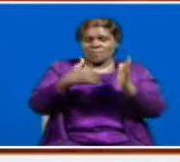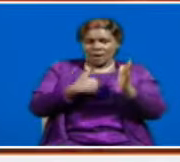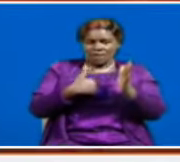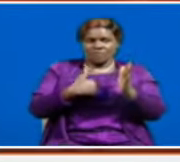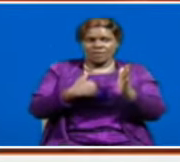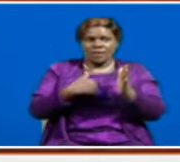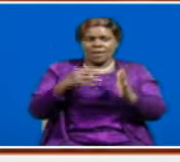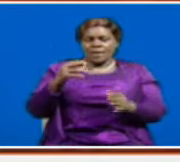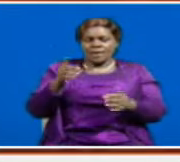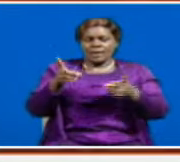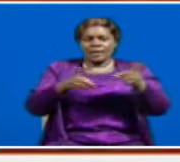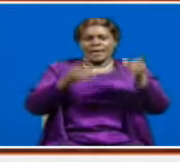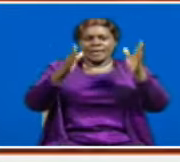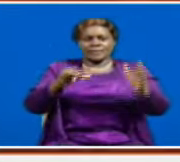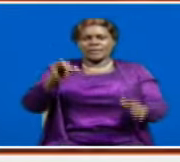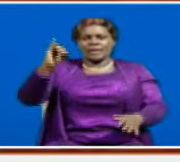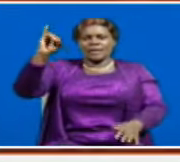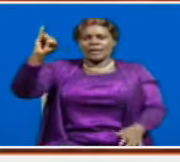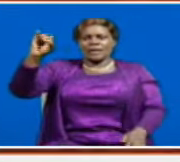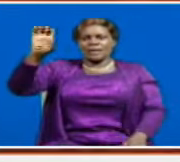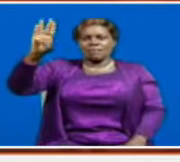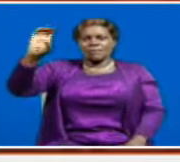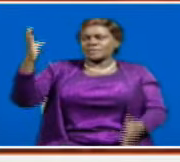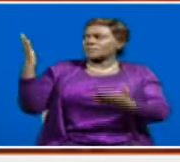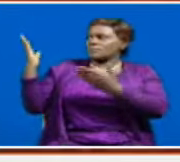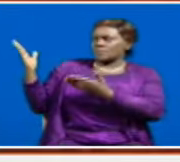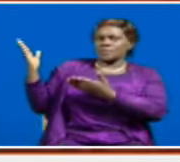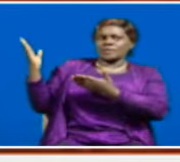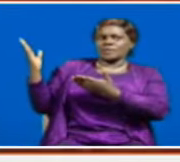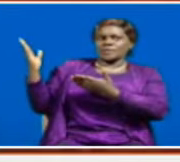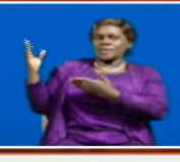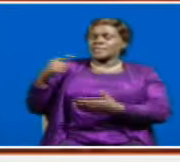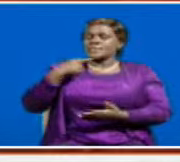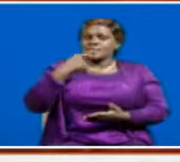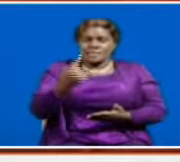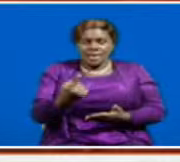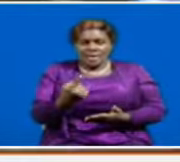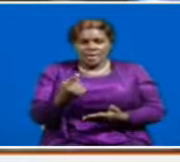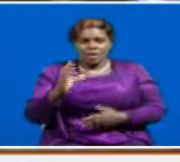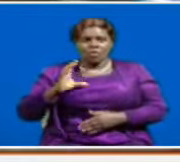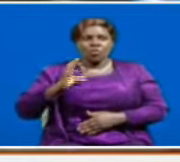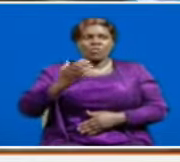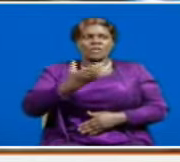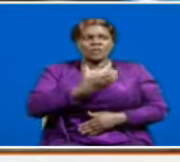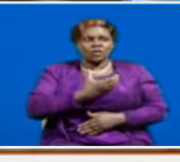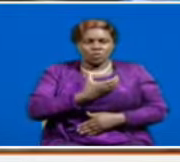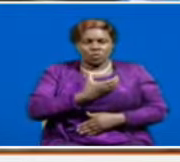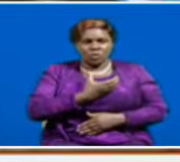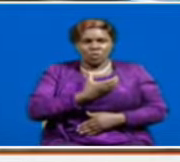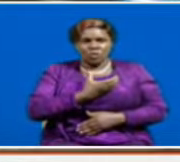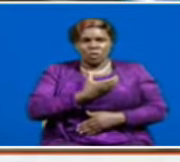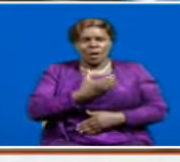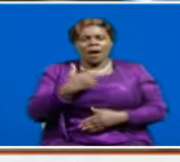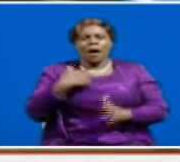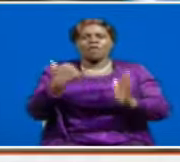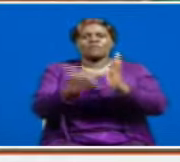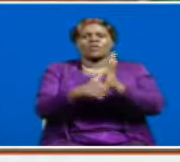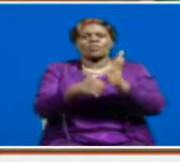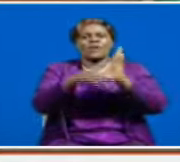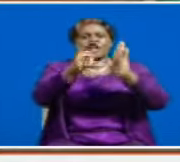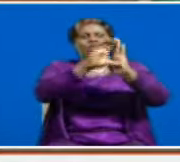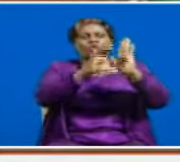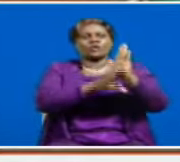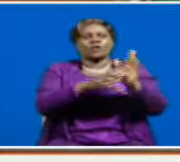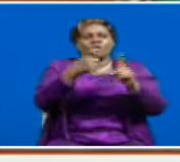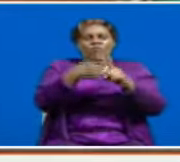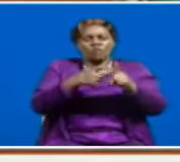Tayari mkurugenzi mkuu wa IEBC Marjan Hussein amenukuliwa akisema kuwa tume hiyo imekuwa katika msukosuko wa kikatiba